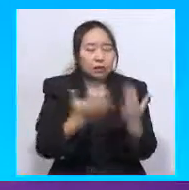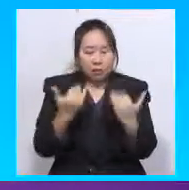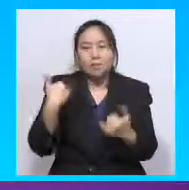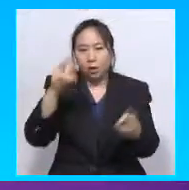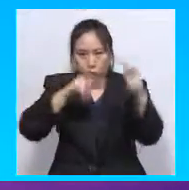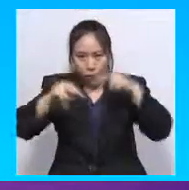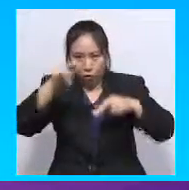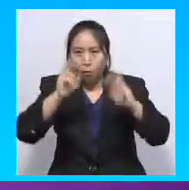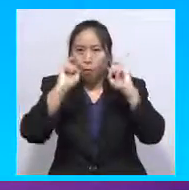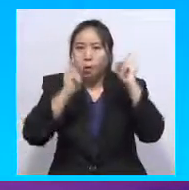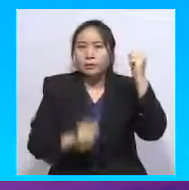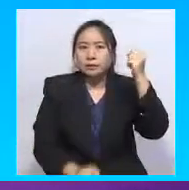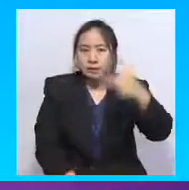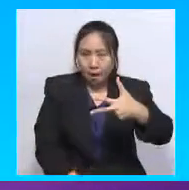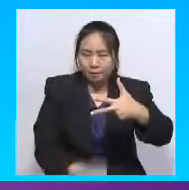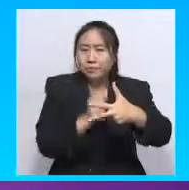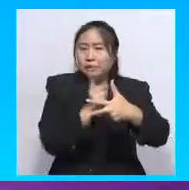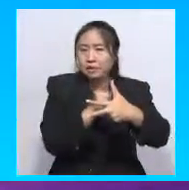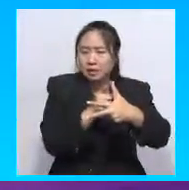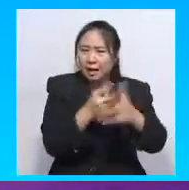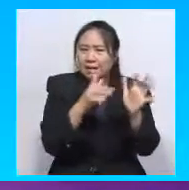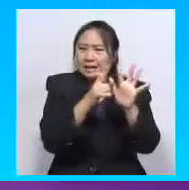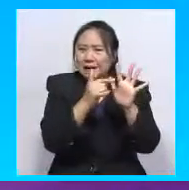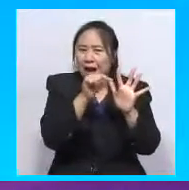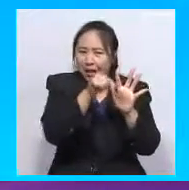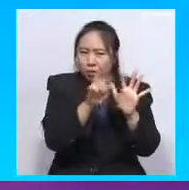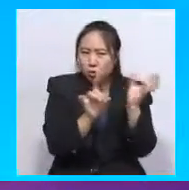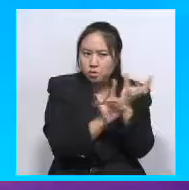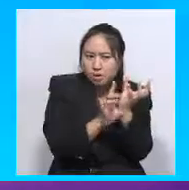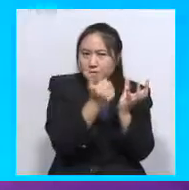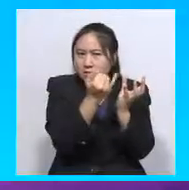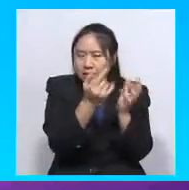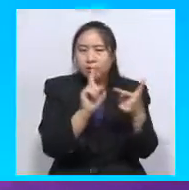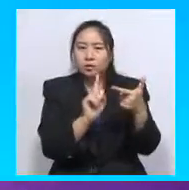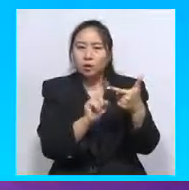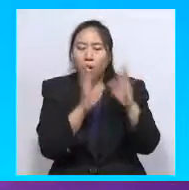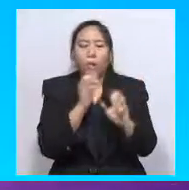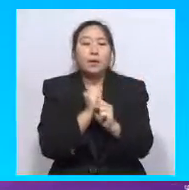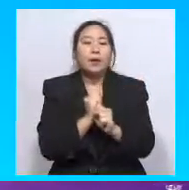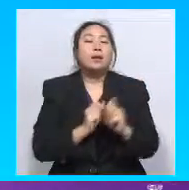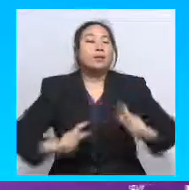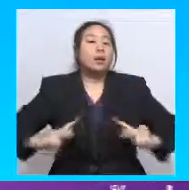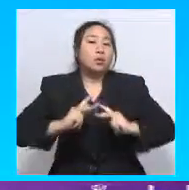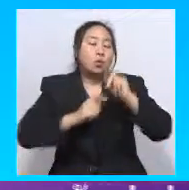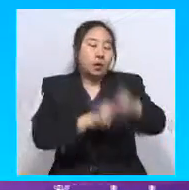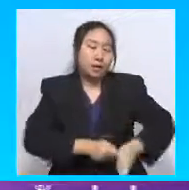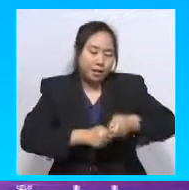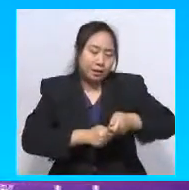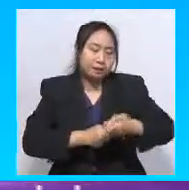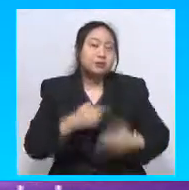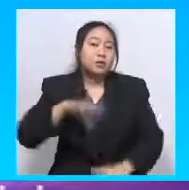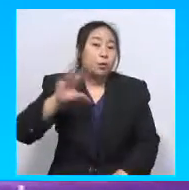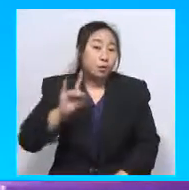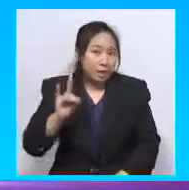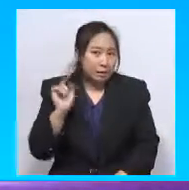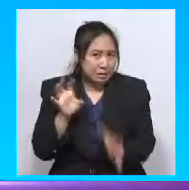การตรวจสอบใน3ประเด็นได้แก่คุณภาพของวัคซีนนะครับแล้วก็เรื่องของเจ้าหน้าที่ในกระทรวงเกษตรและสหกรณ์หรือว่ากรมปศุสัตว์เ